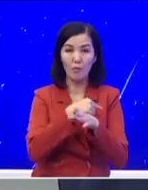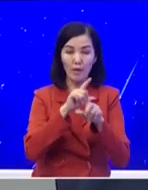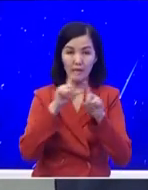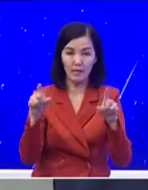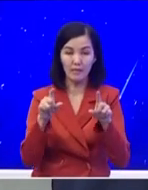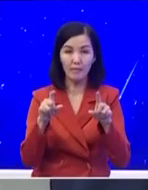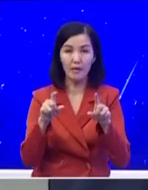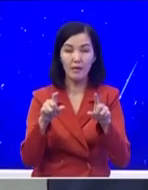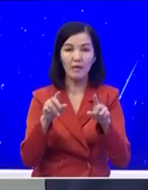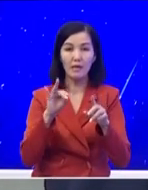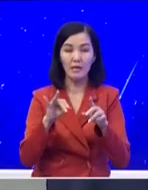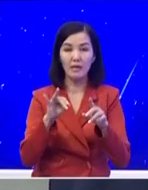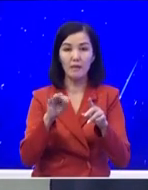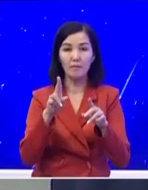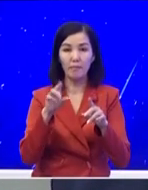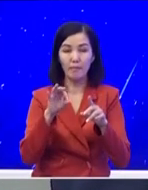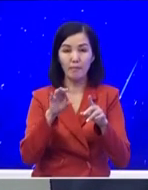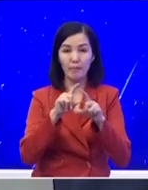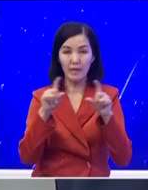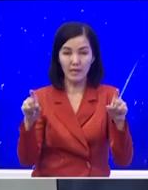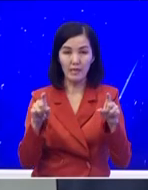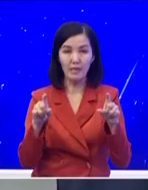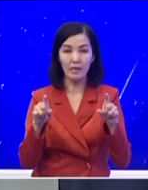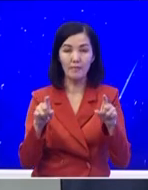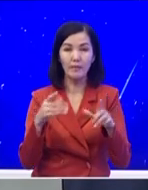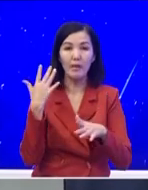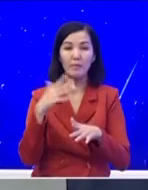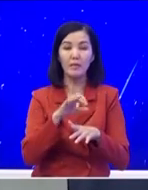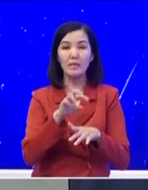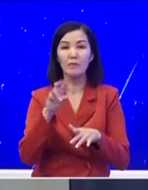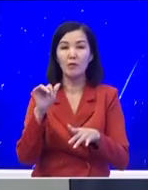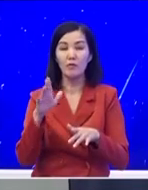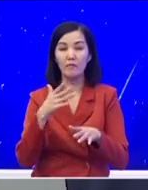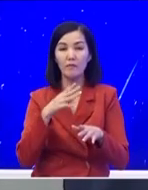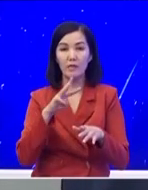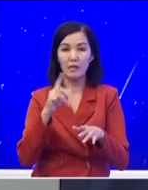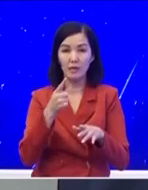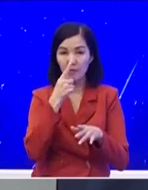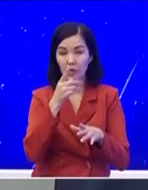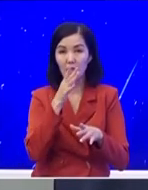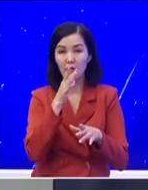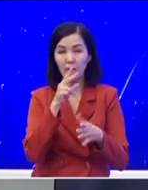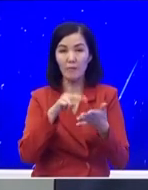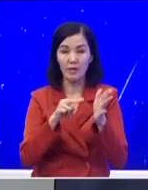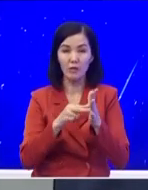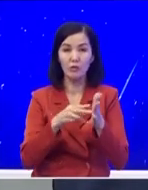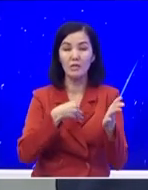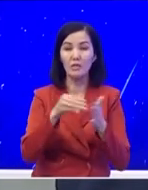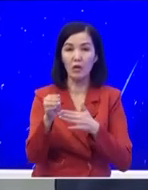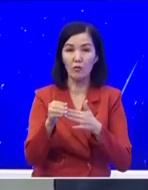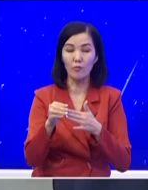и поликлиникам. Кроме этого, на 50 миллионов тенге в ближайшее время планируется